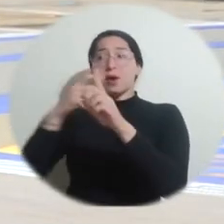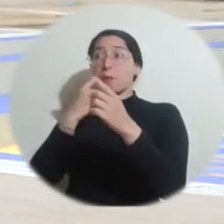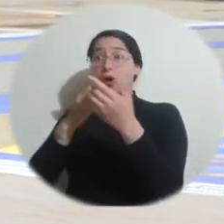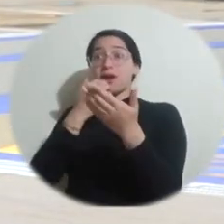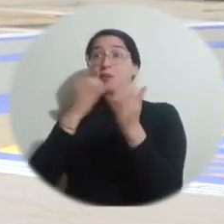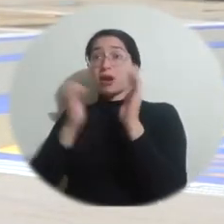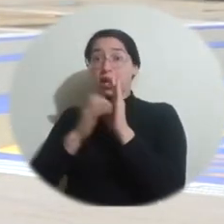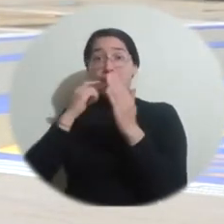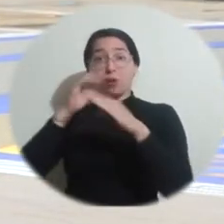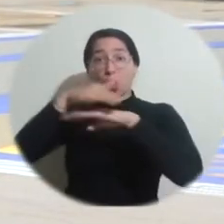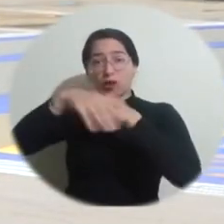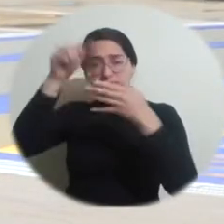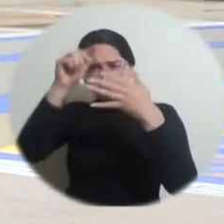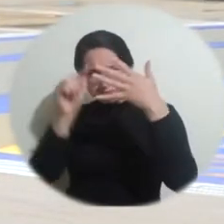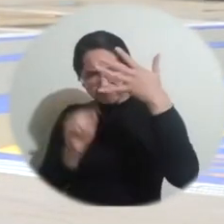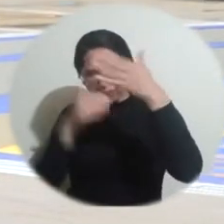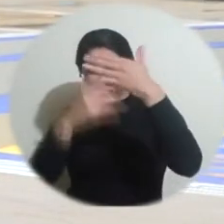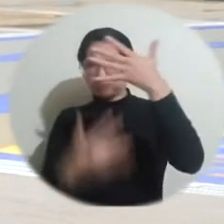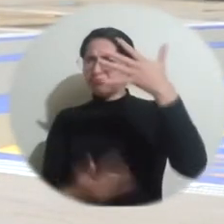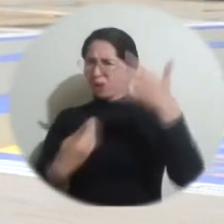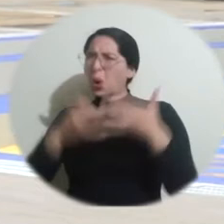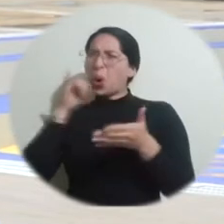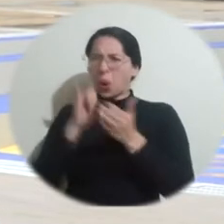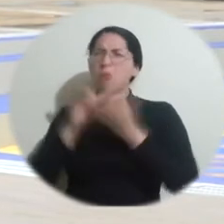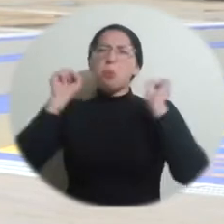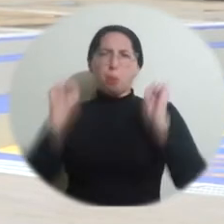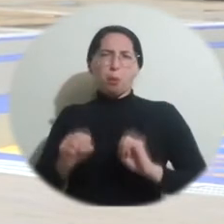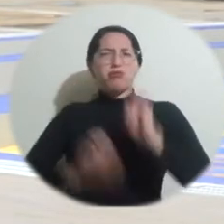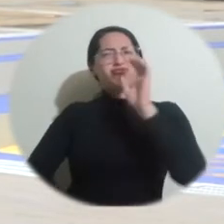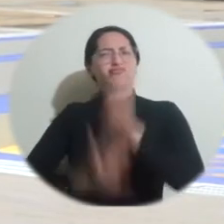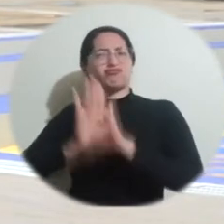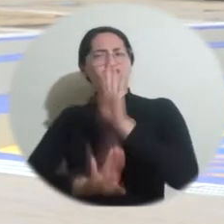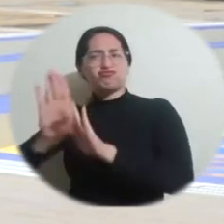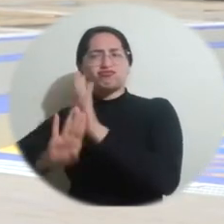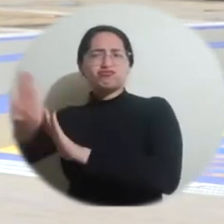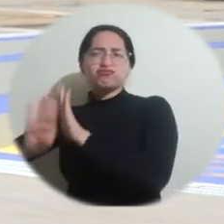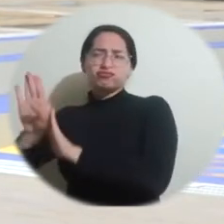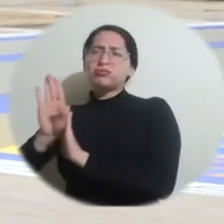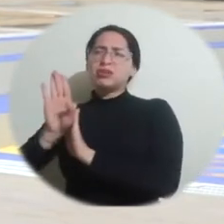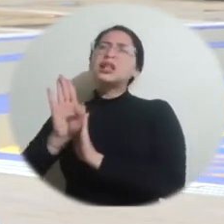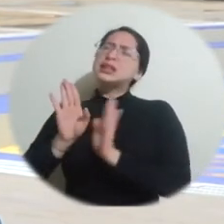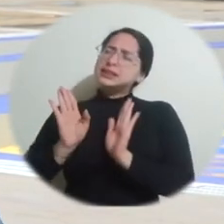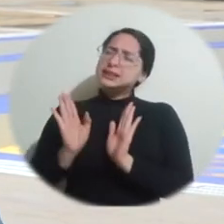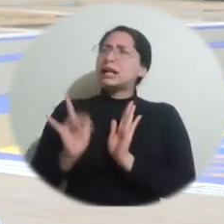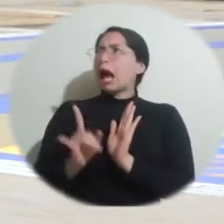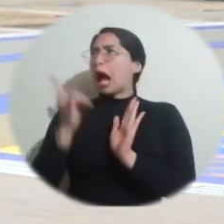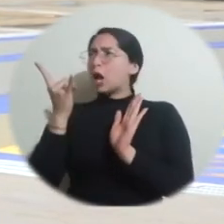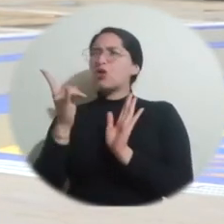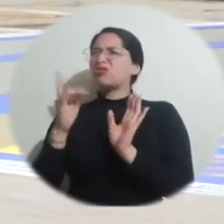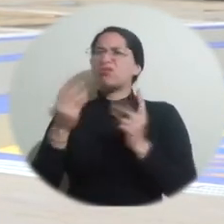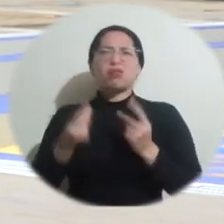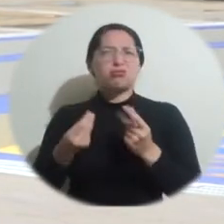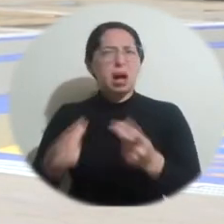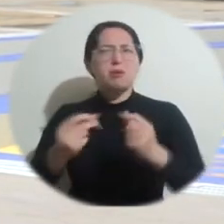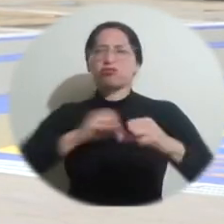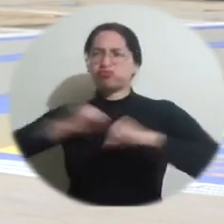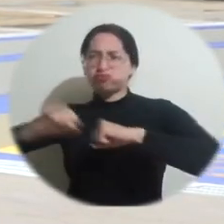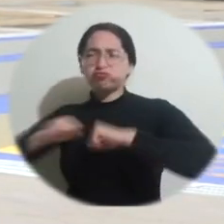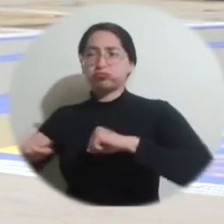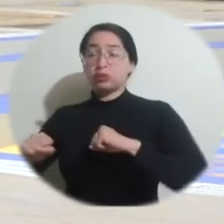questi risultati io credo che si può avanzare con l'alleanza in una maniera più